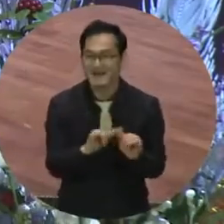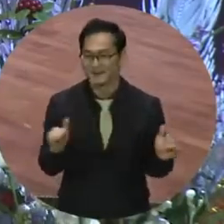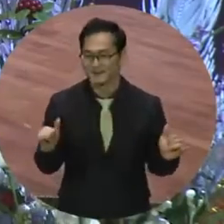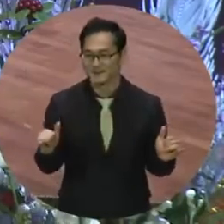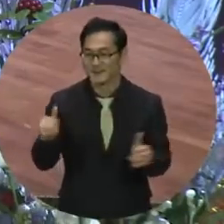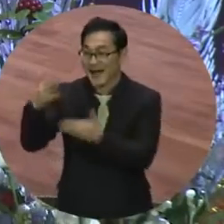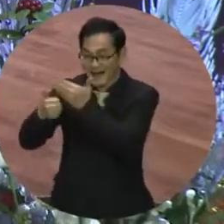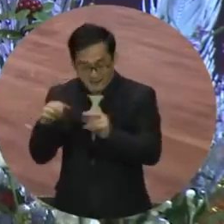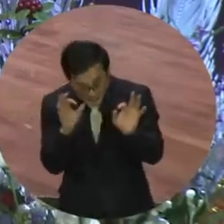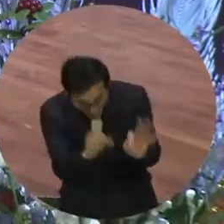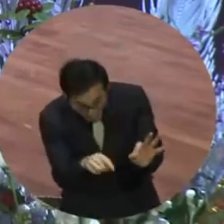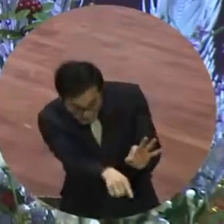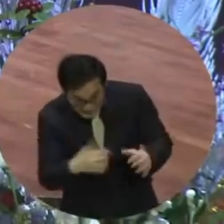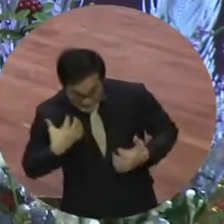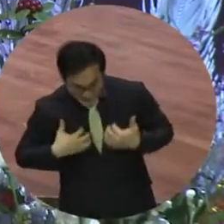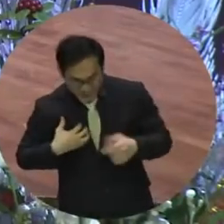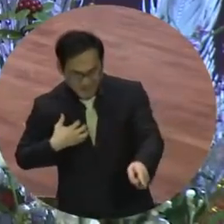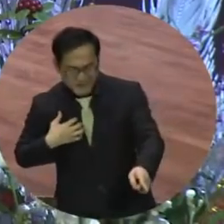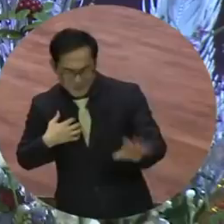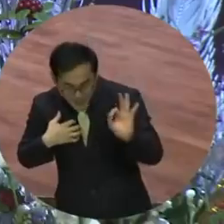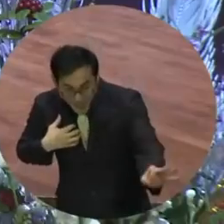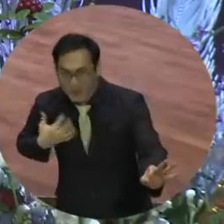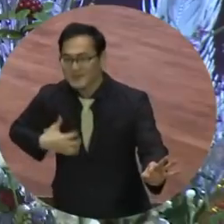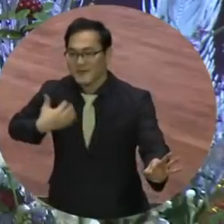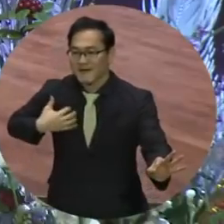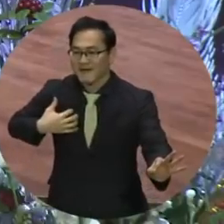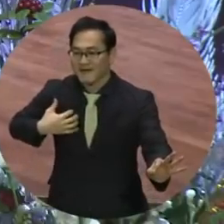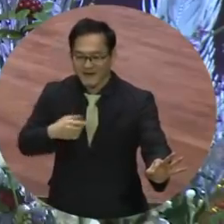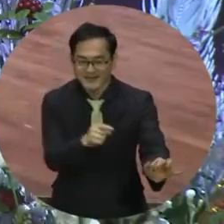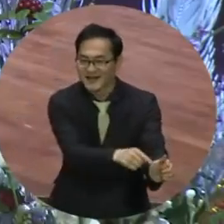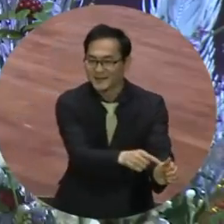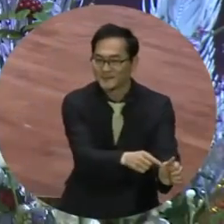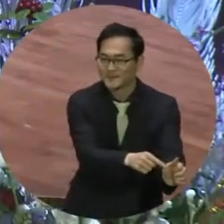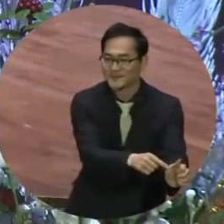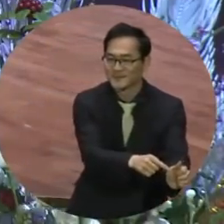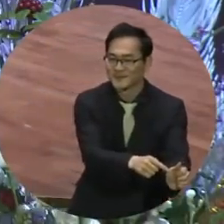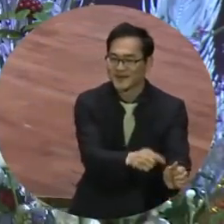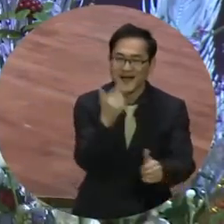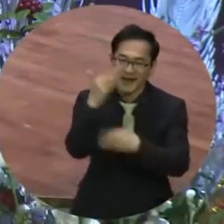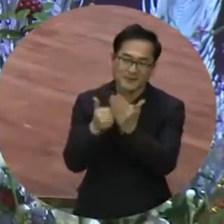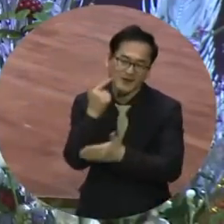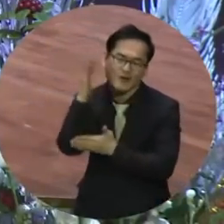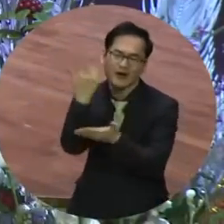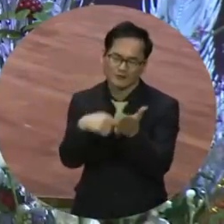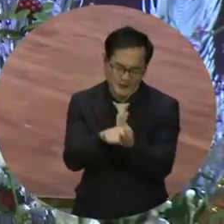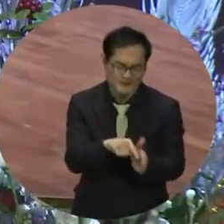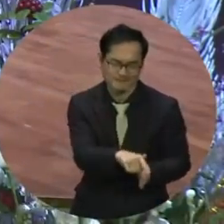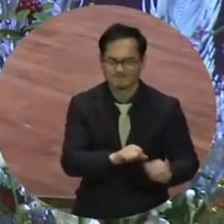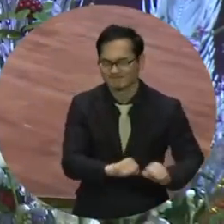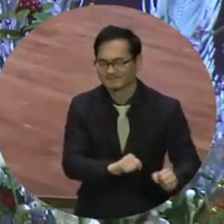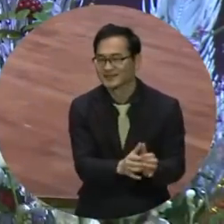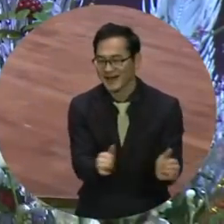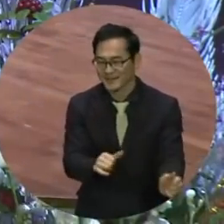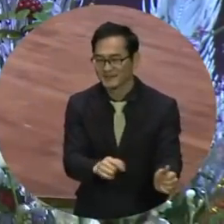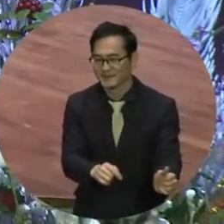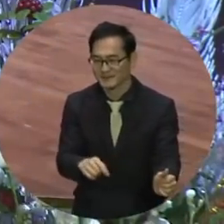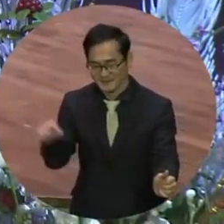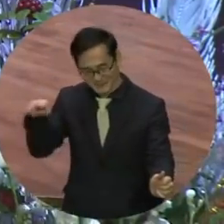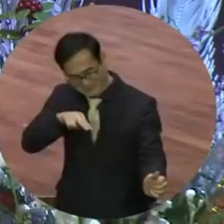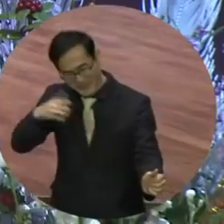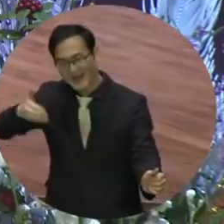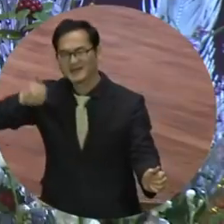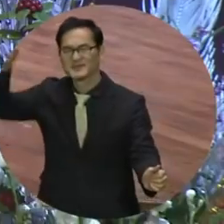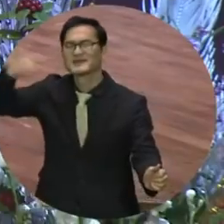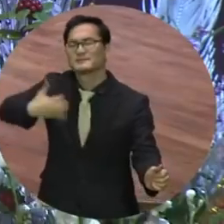하나님이 기뻐하신 사람만 평화 누려요. 평화 없습니까? 여러분 아무 지금 평안이 없습니까? 하나님 기뻐한